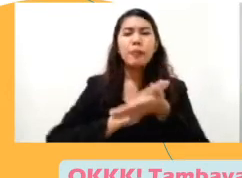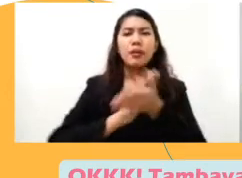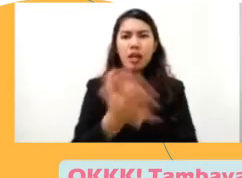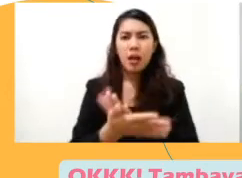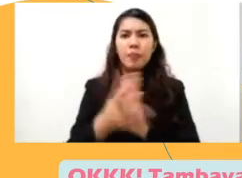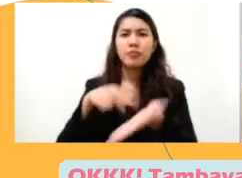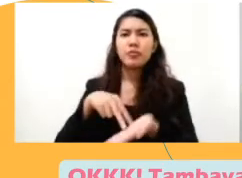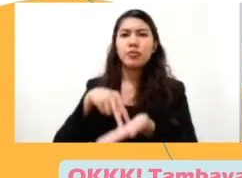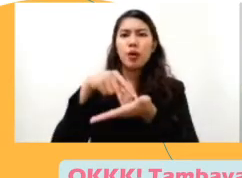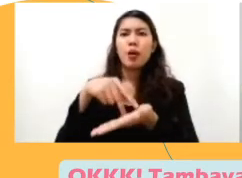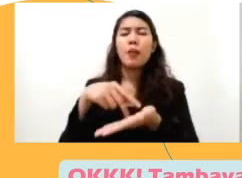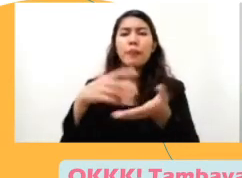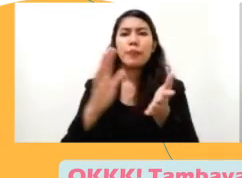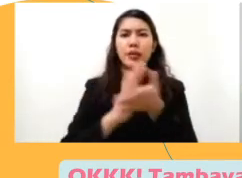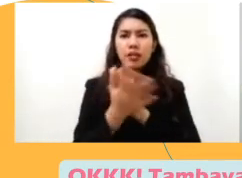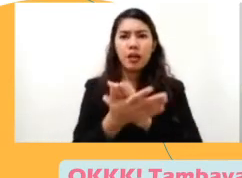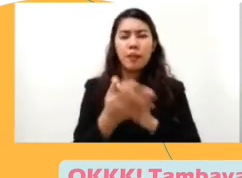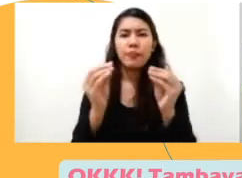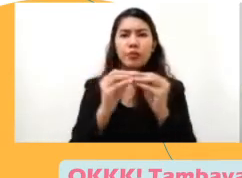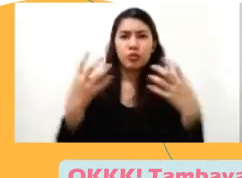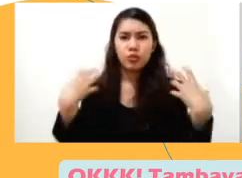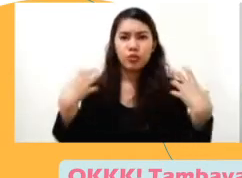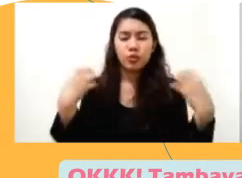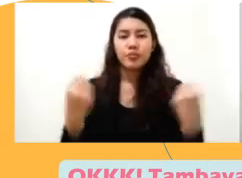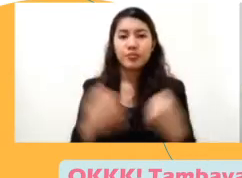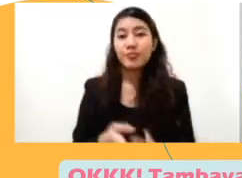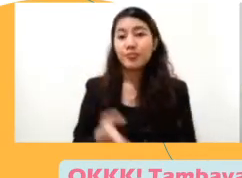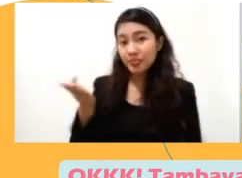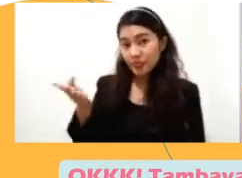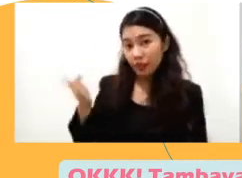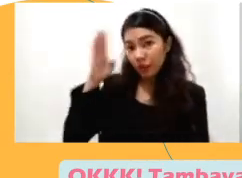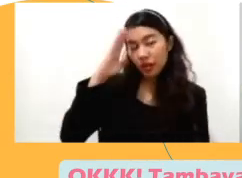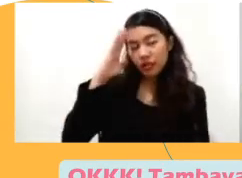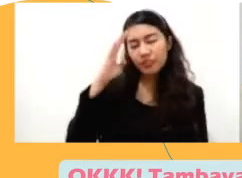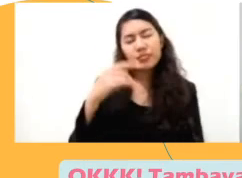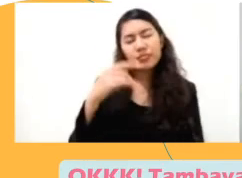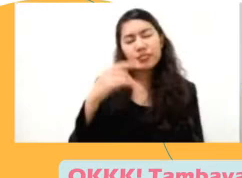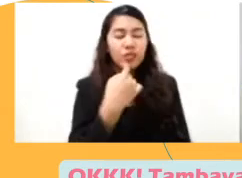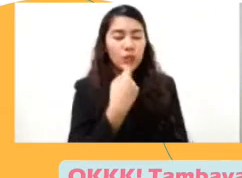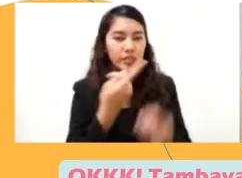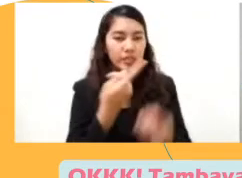Sige, susubukan ko sagutin yung tanong.